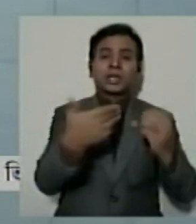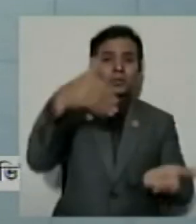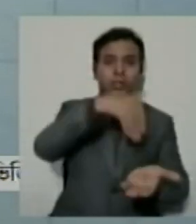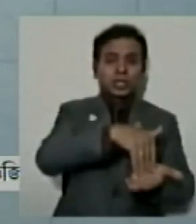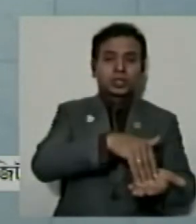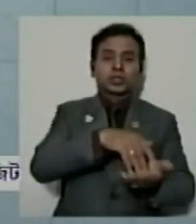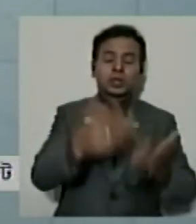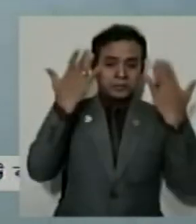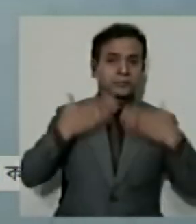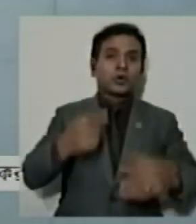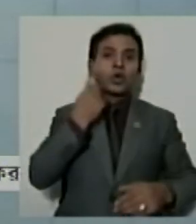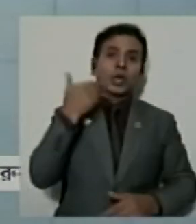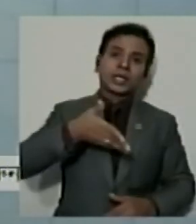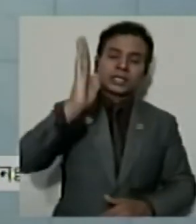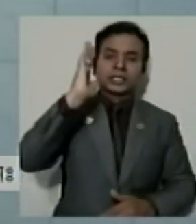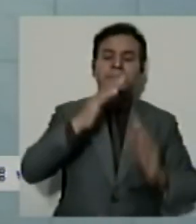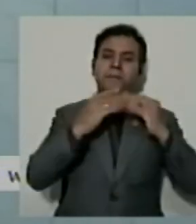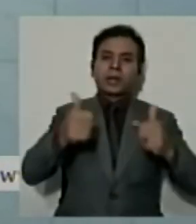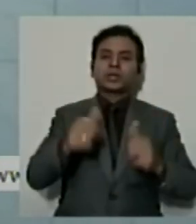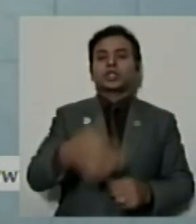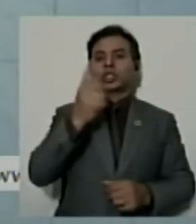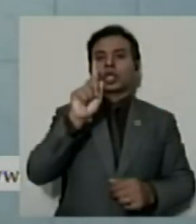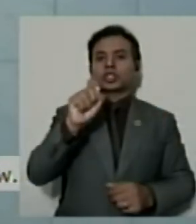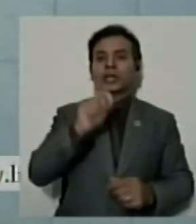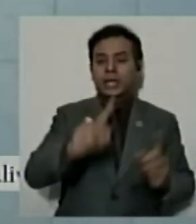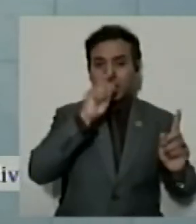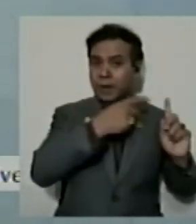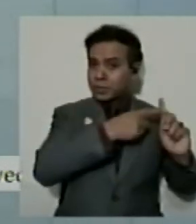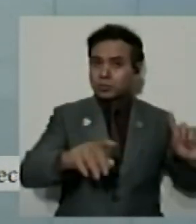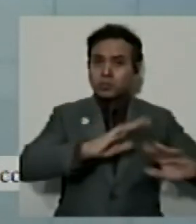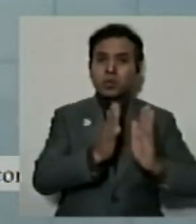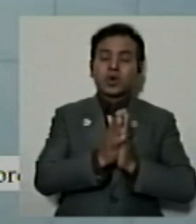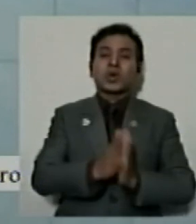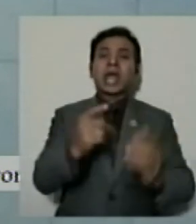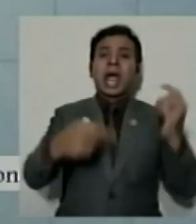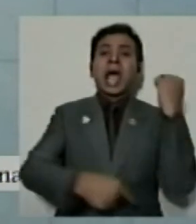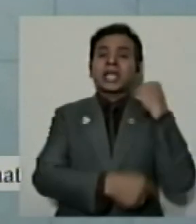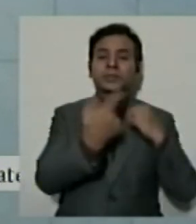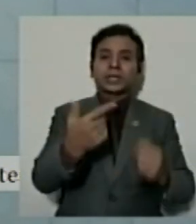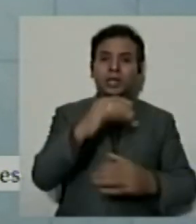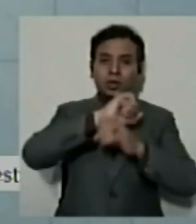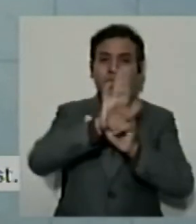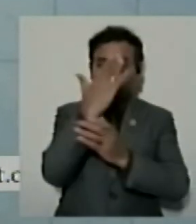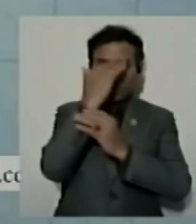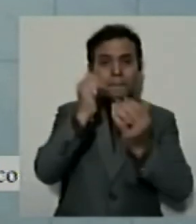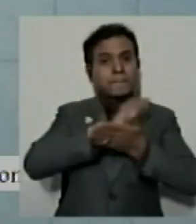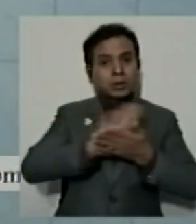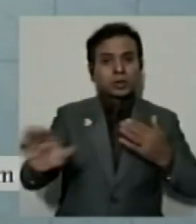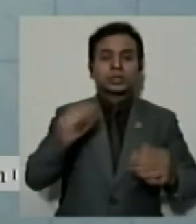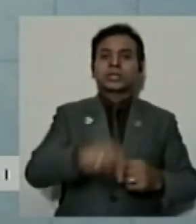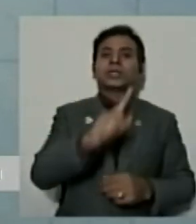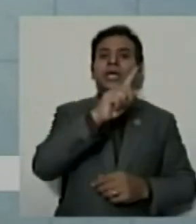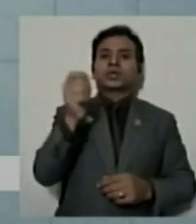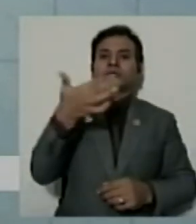জানাতে চাই, যে আমাদের ঢাকায় যে হাসপাতাল আছে সেই হাসপাতালগুলিতে গত 24 ঘন্টায় রোগী ভর্তি হয়েছেন 95 জন, এবং